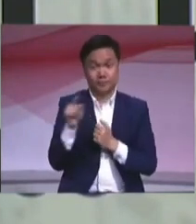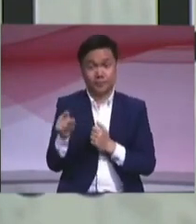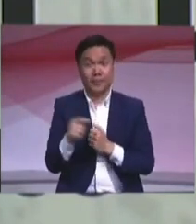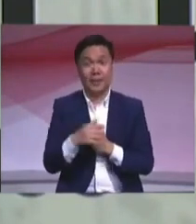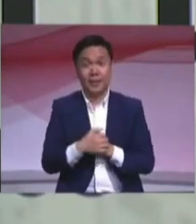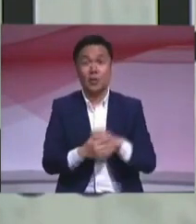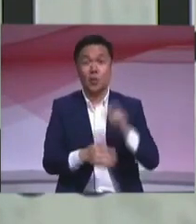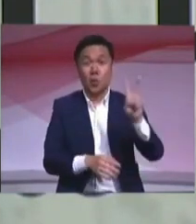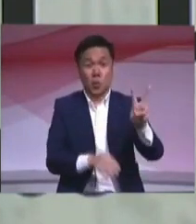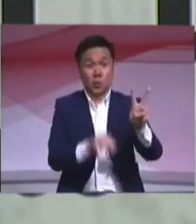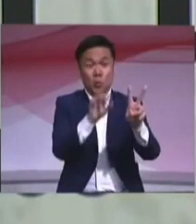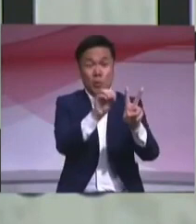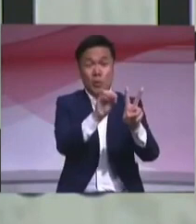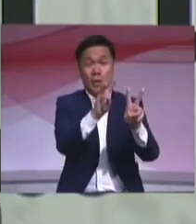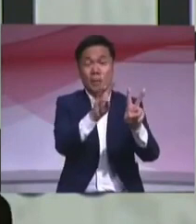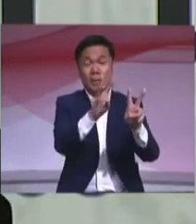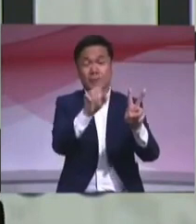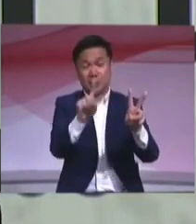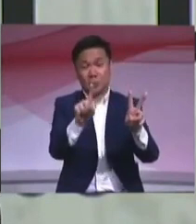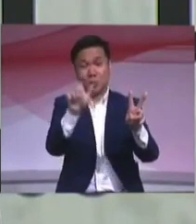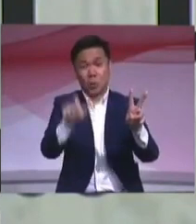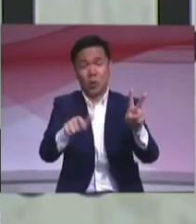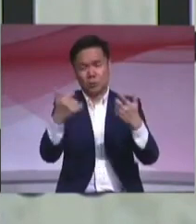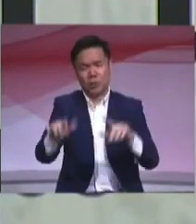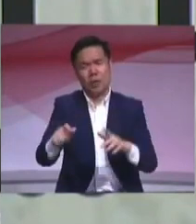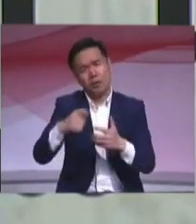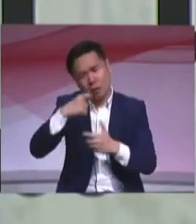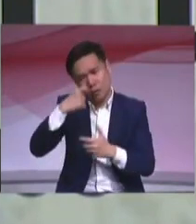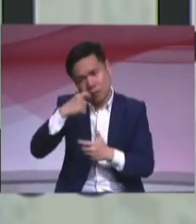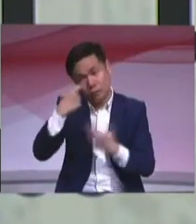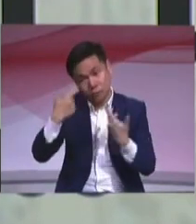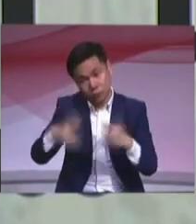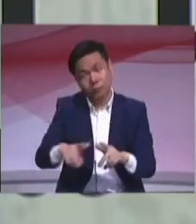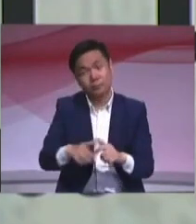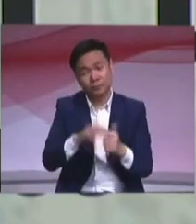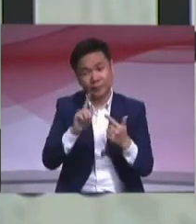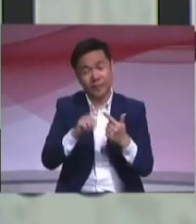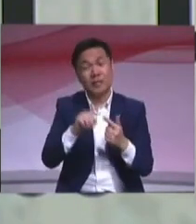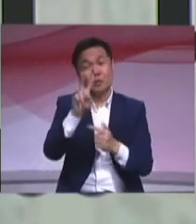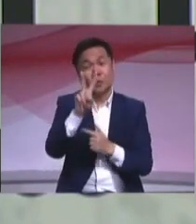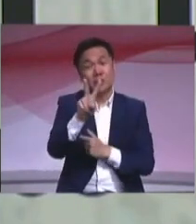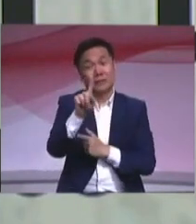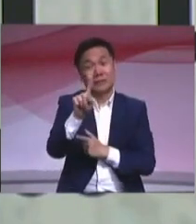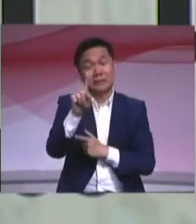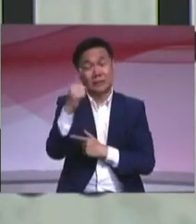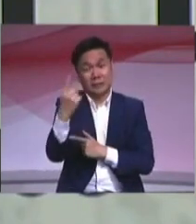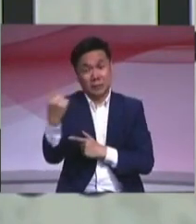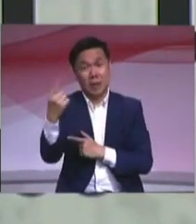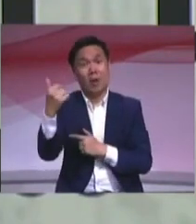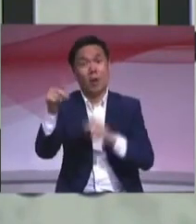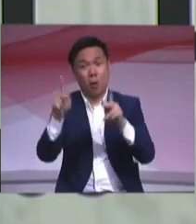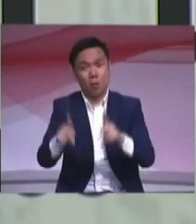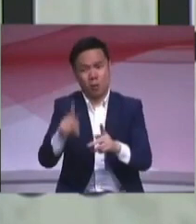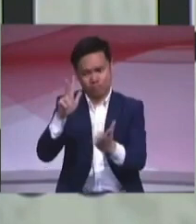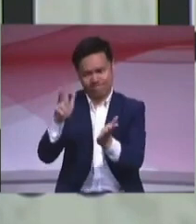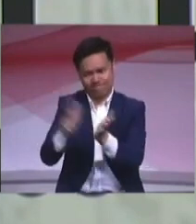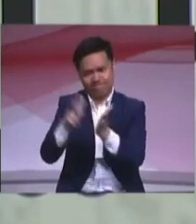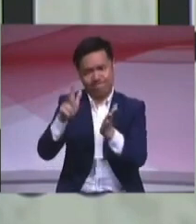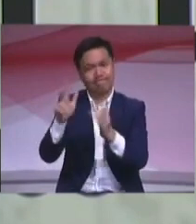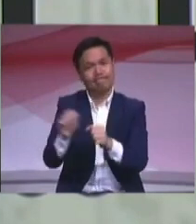sejumlah 241 individu telah disaring di mana 112 kes telah dikesan positif